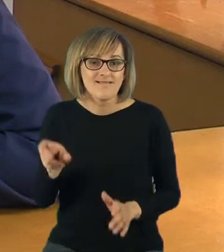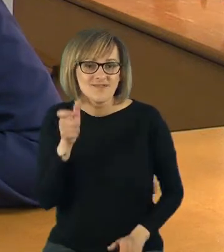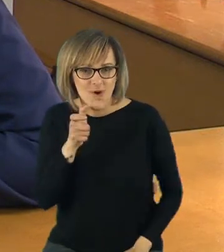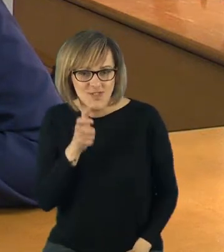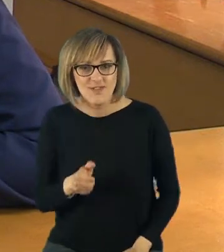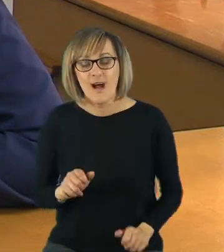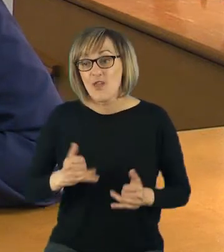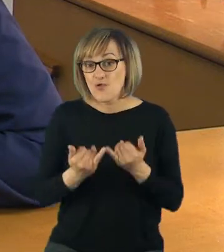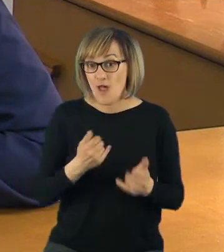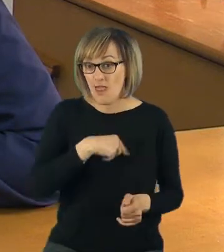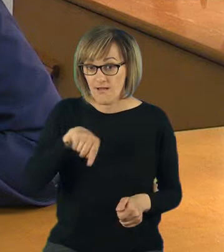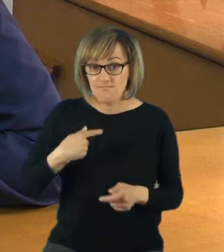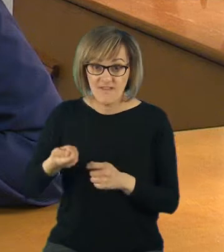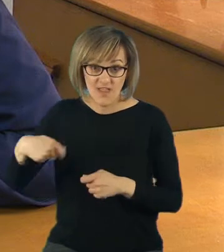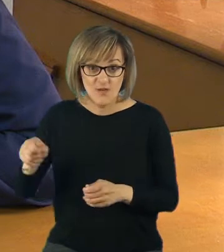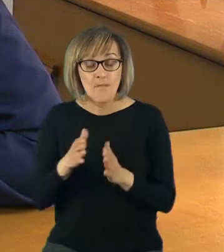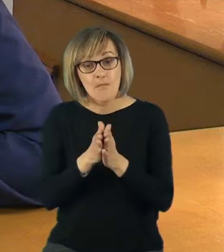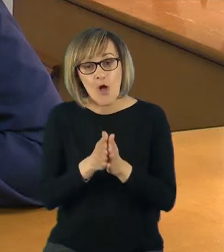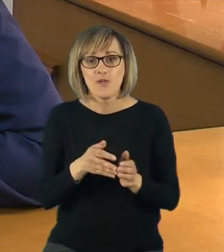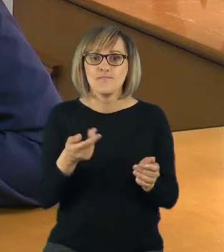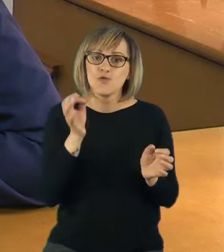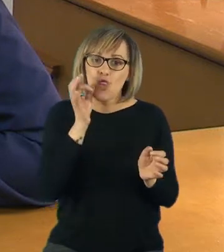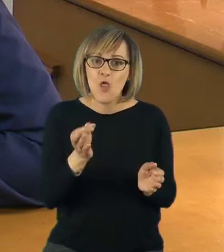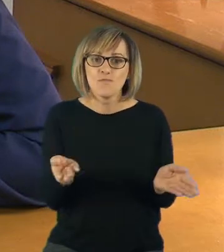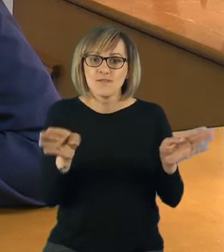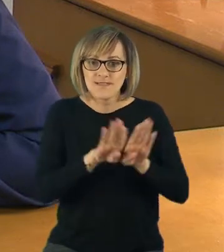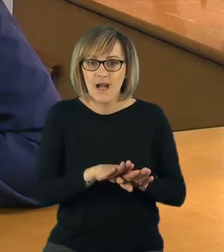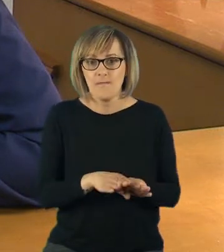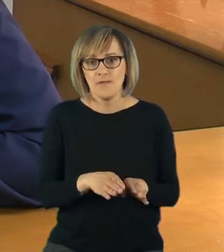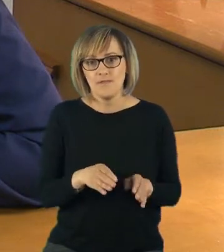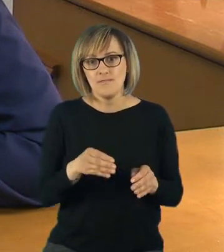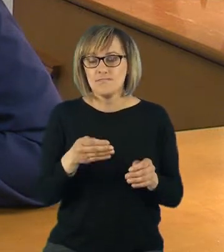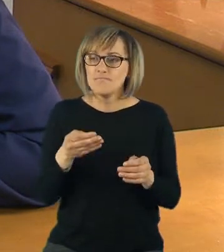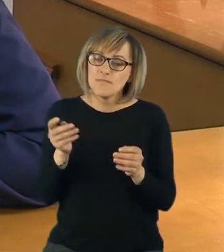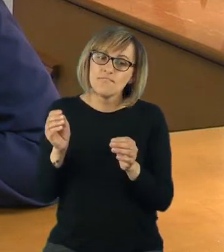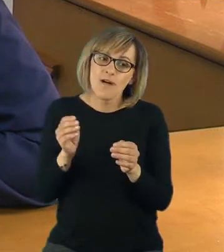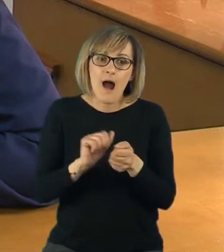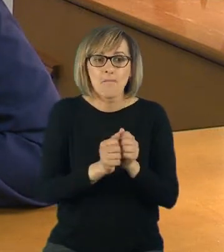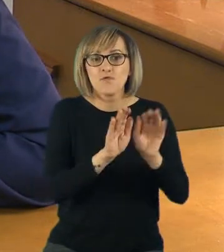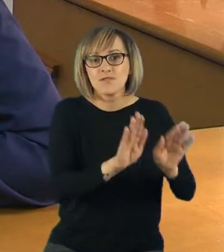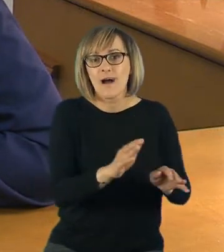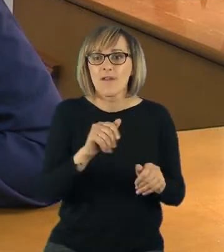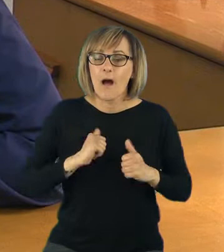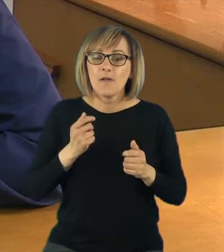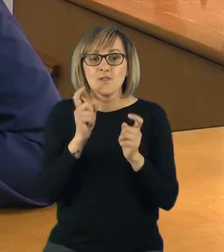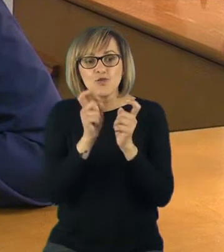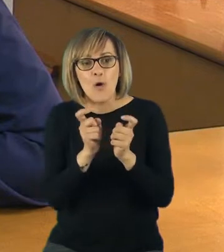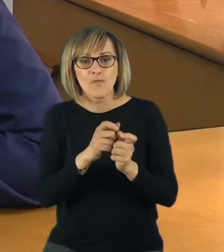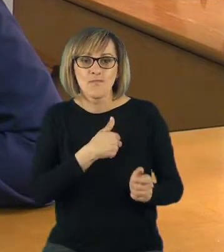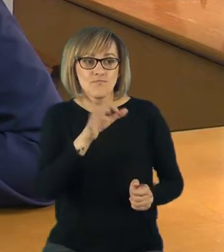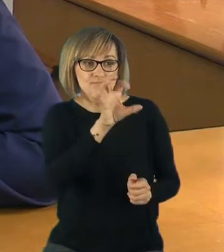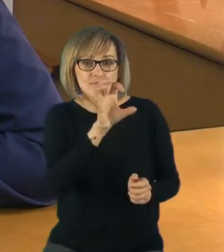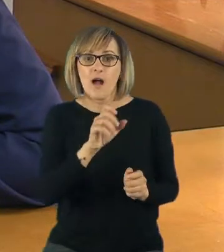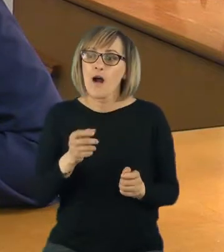pamiętajmy, aby wyjeżdżając na święta swoje mieszkania pozostawić albo pod okiem przyjaznego sąsiada, bowiem baczny sąsiad nie tygnu nie odmówi